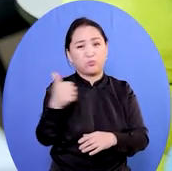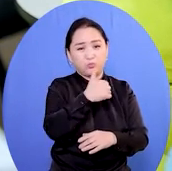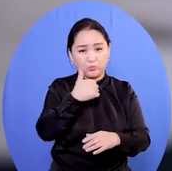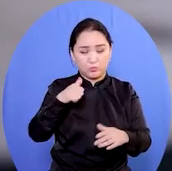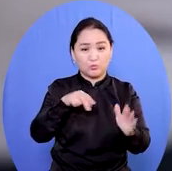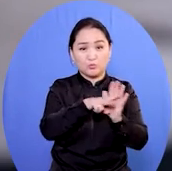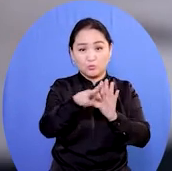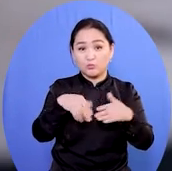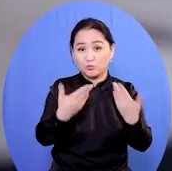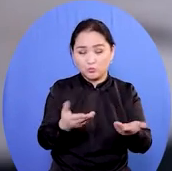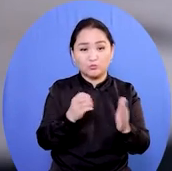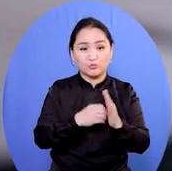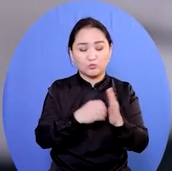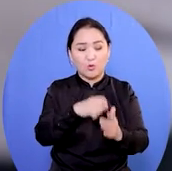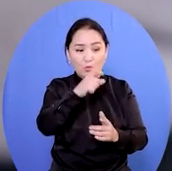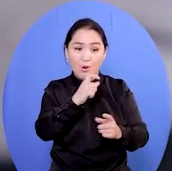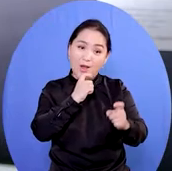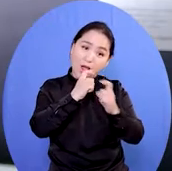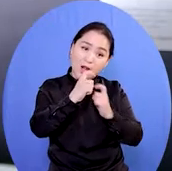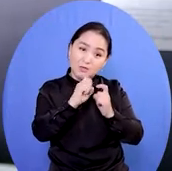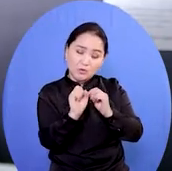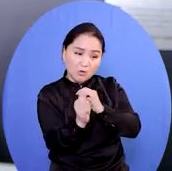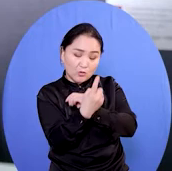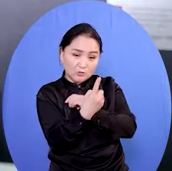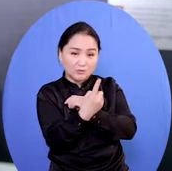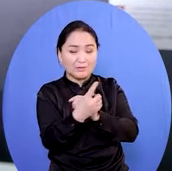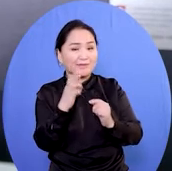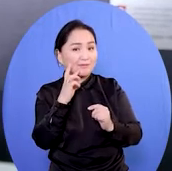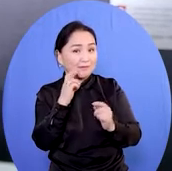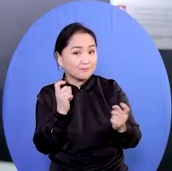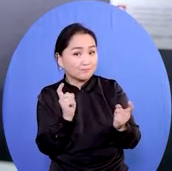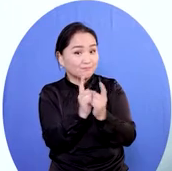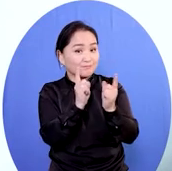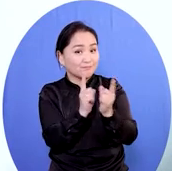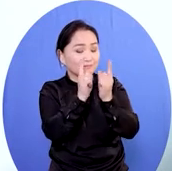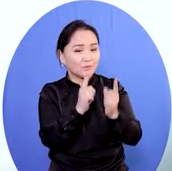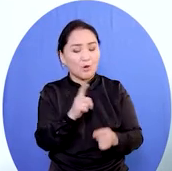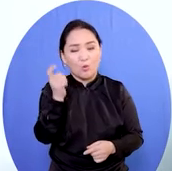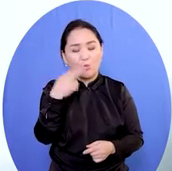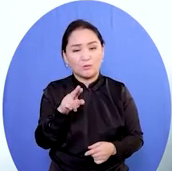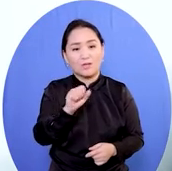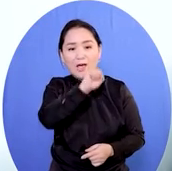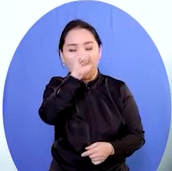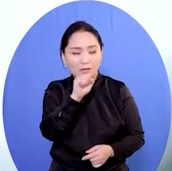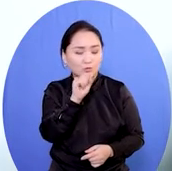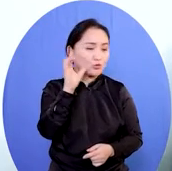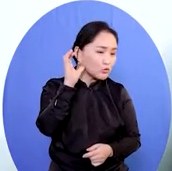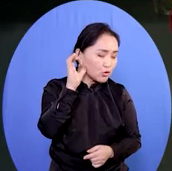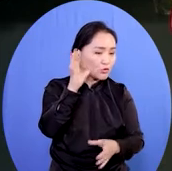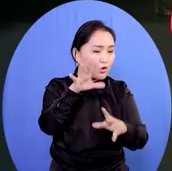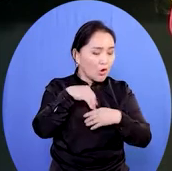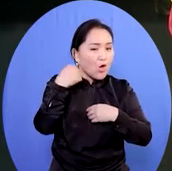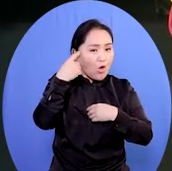үйлчлэх үүрэгтэй. Хүн хоорондын харилцааны өвөрмөц нөхцөл байдалтай тогтмол тулгарч, хүнд хэцүү асуудал бүрийг сонсож